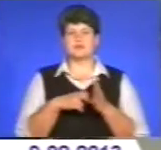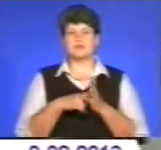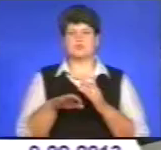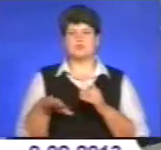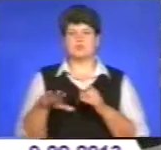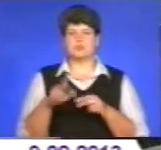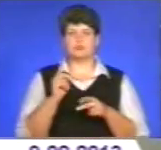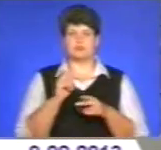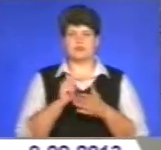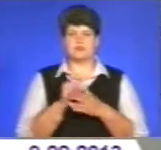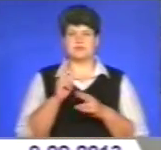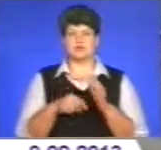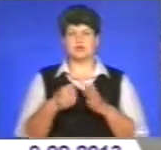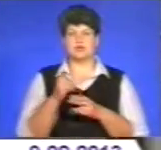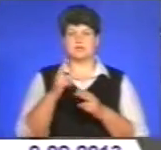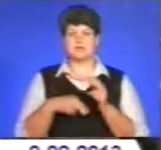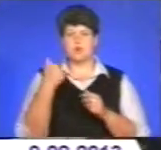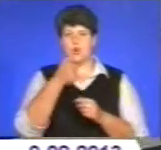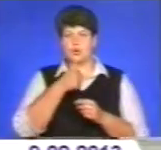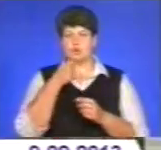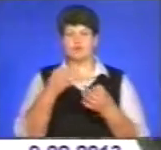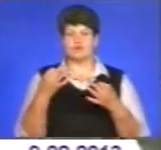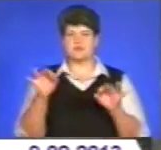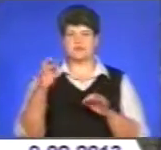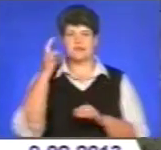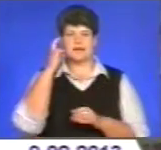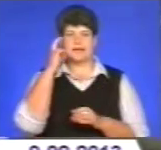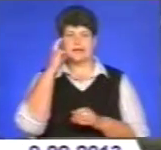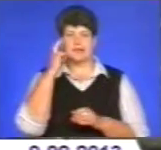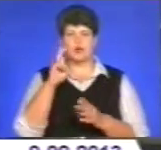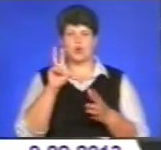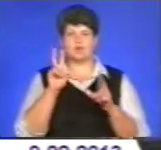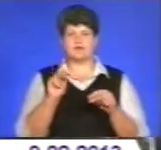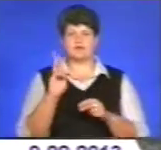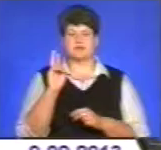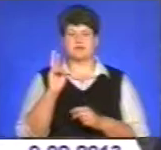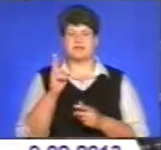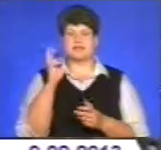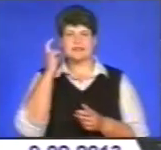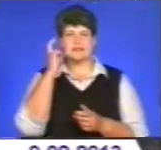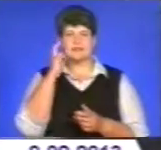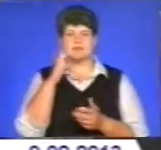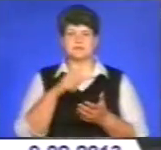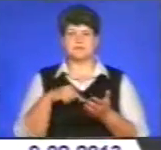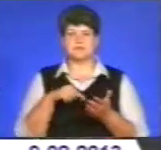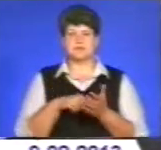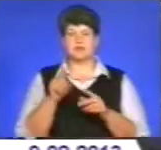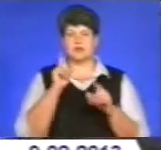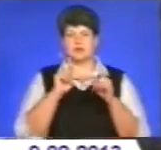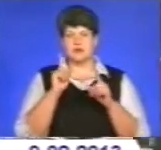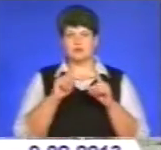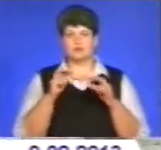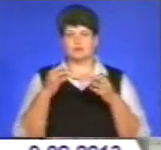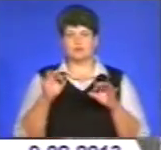повинна завершитися до кінця року, а саме до дня визволення Києва, обіцяють у КМДА. Стабільне фінансування дозволить здати об'єкт